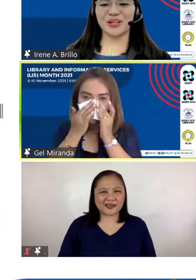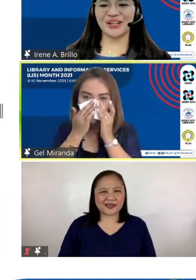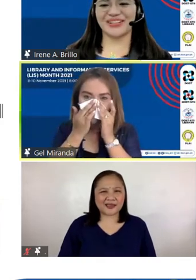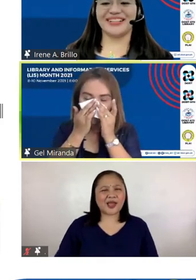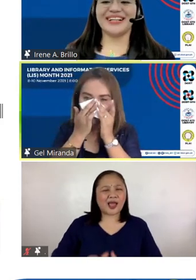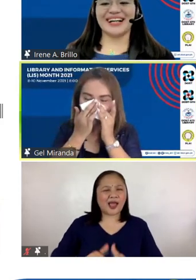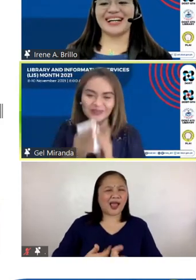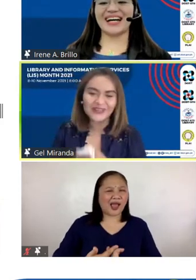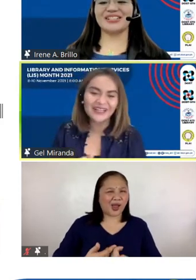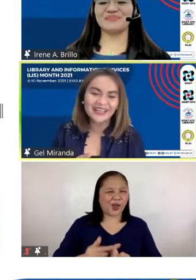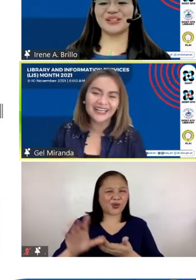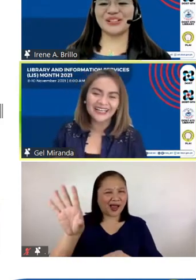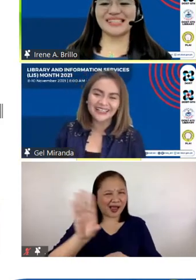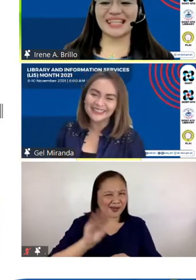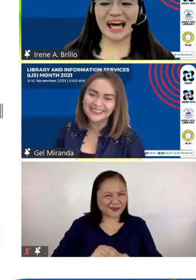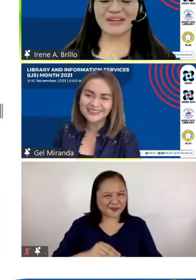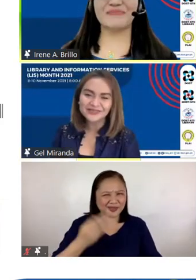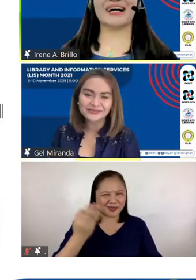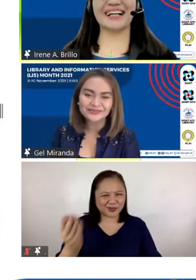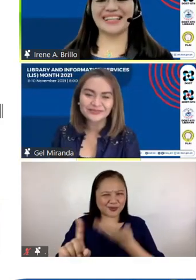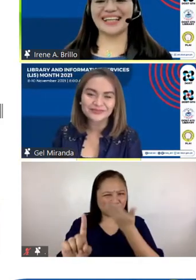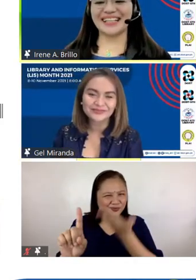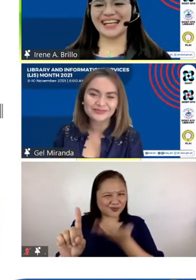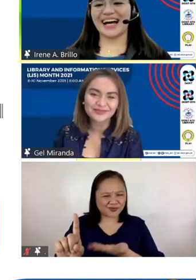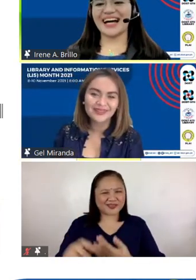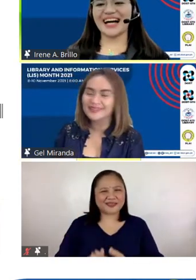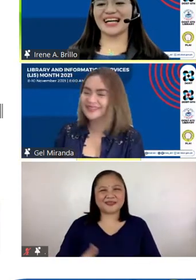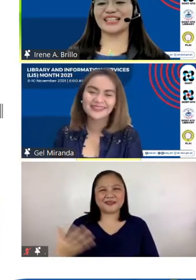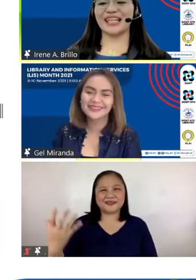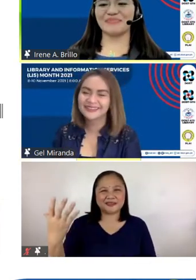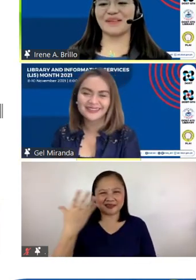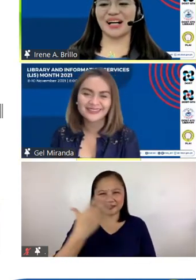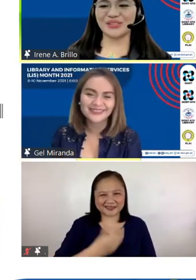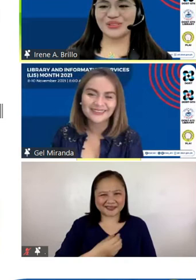po? Ayan, bukod sa napakaganda niya